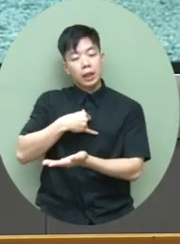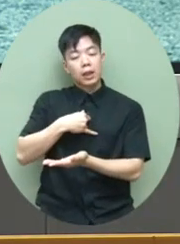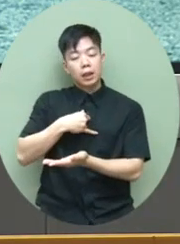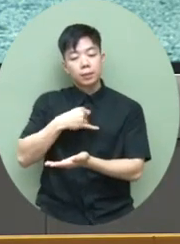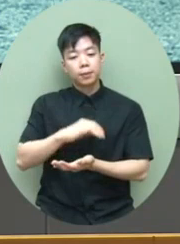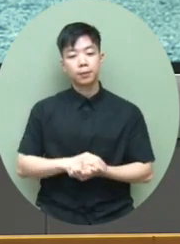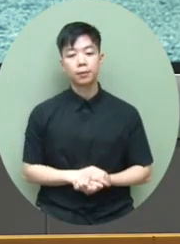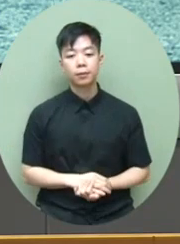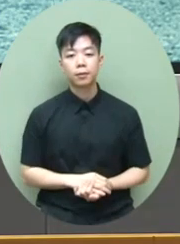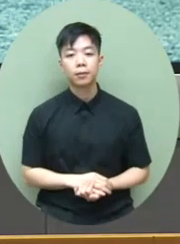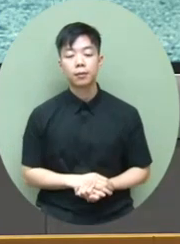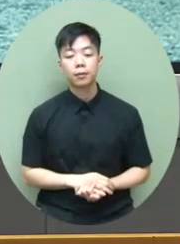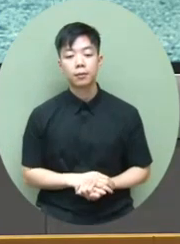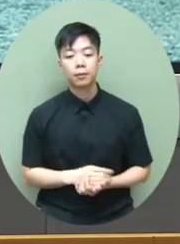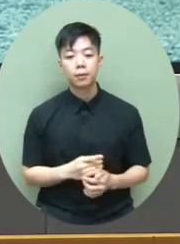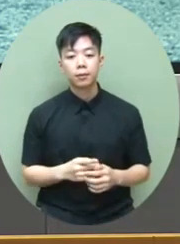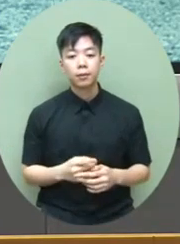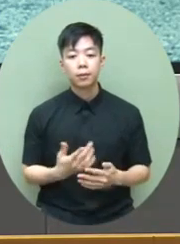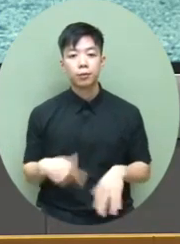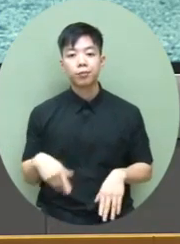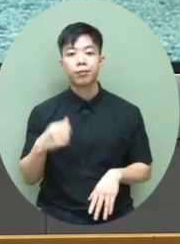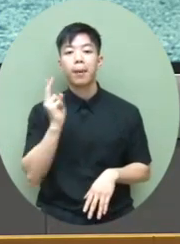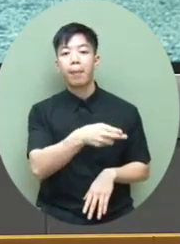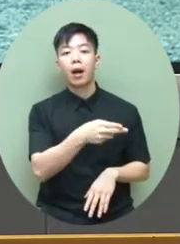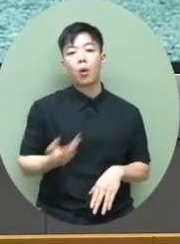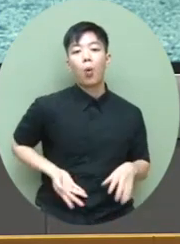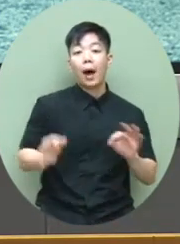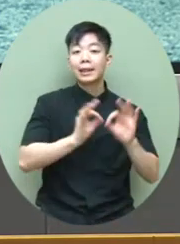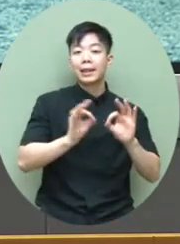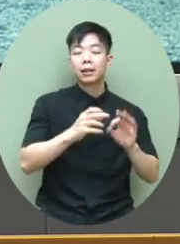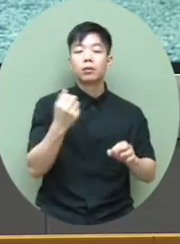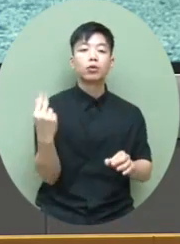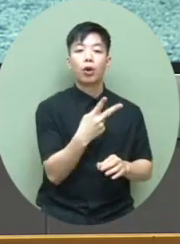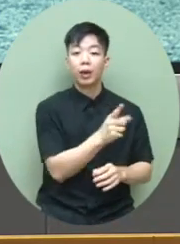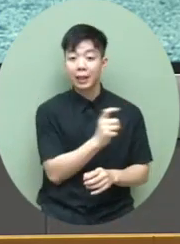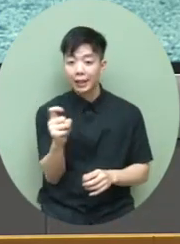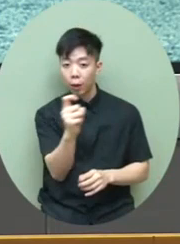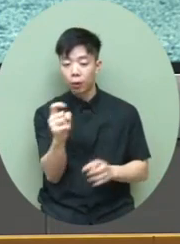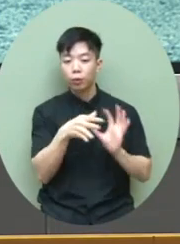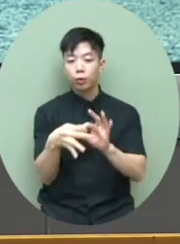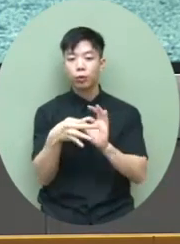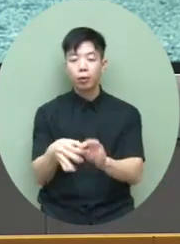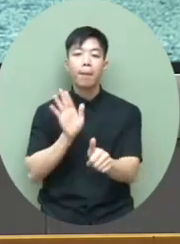或者不確定嘅個案咧，就請華星再聯絡翻呢九位人士咧，就再做多